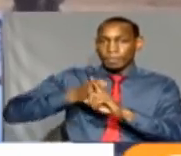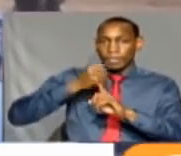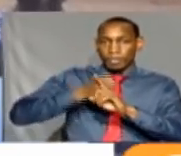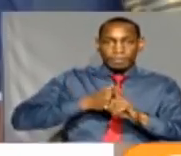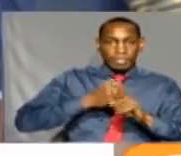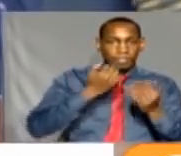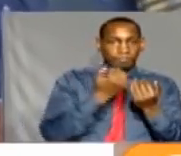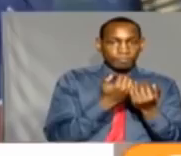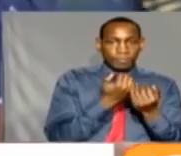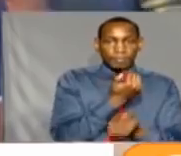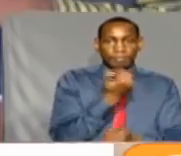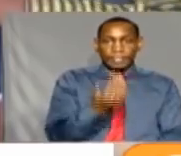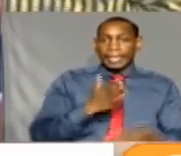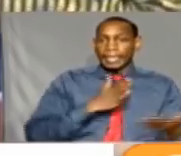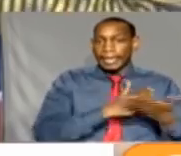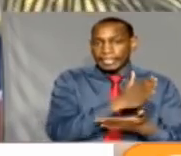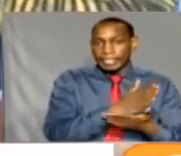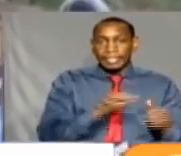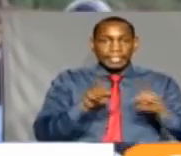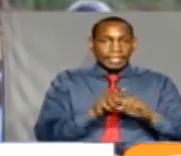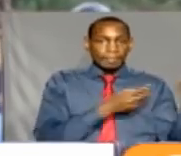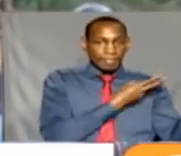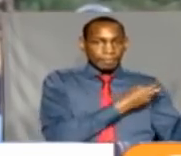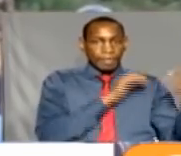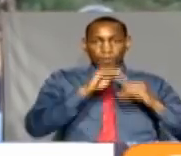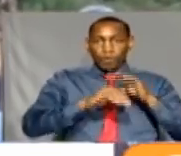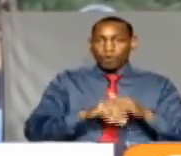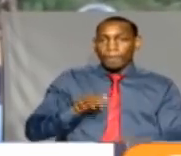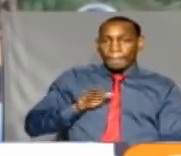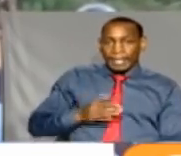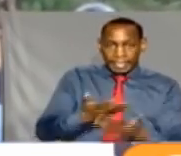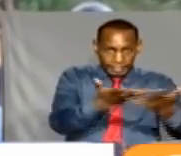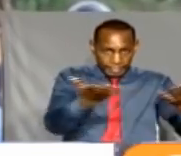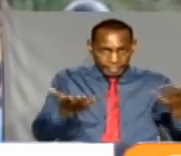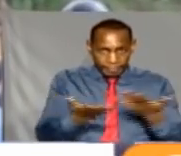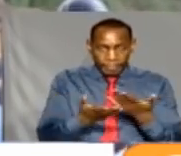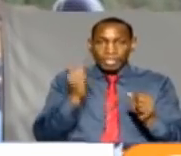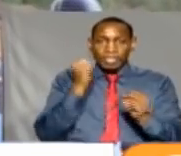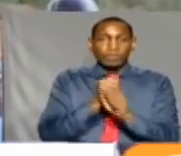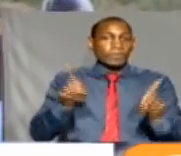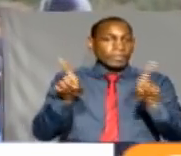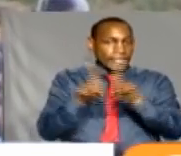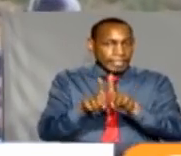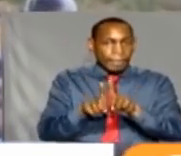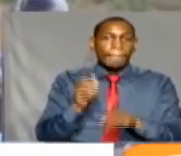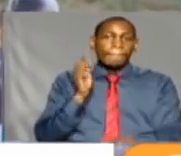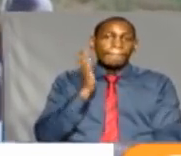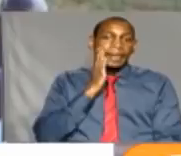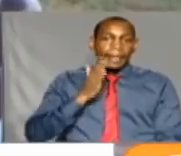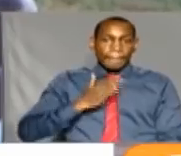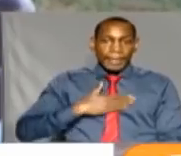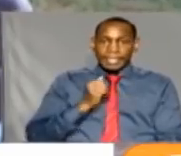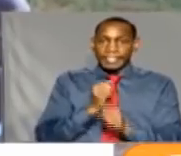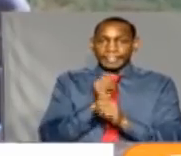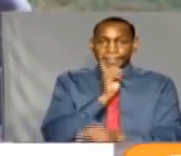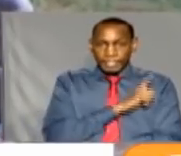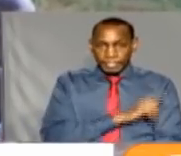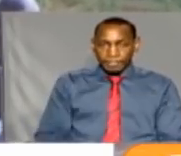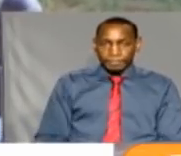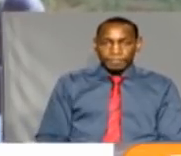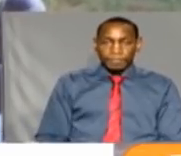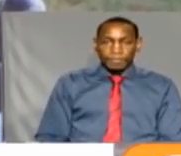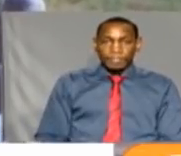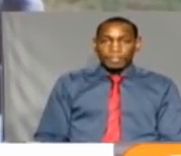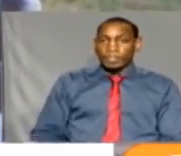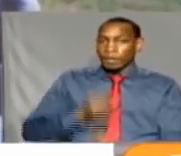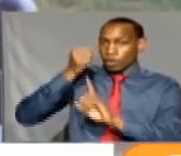our child's rights. I hope all mothers here will just do the same way my mom did it. You'll fight